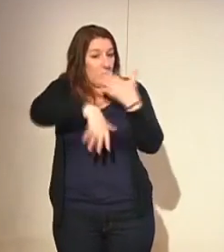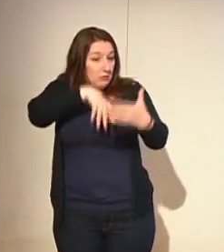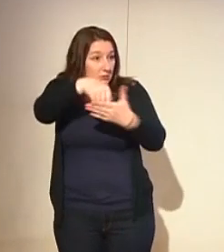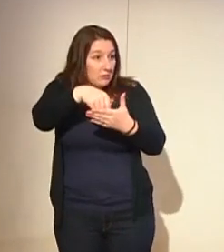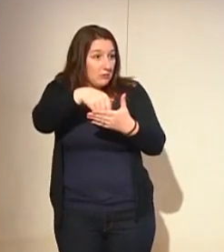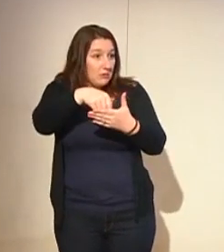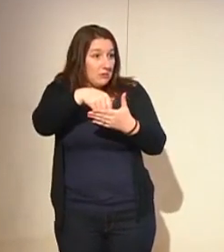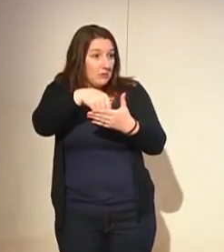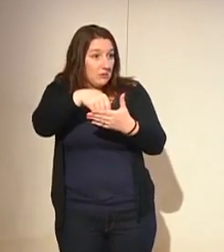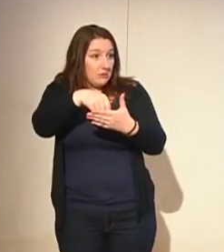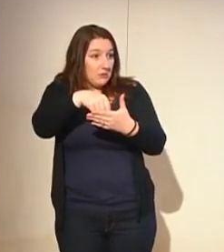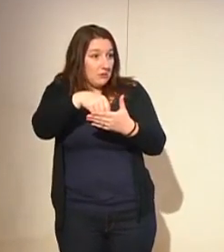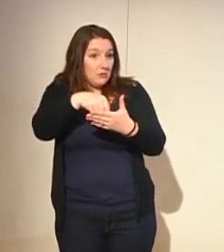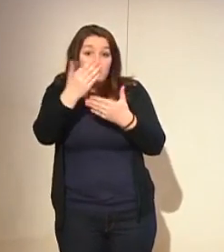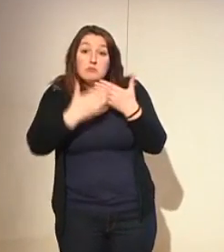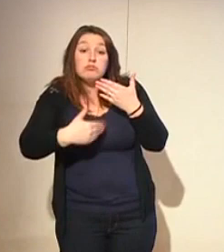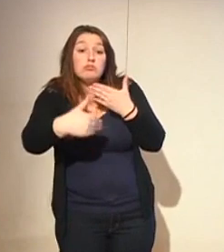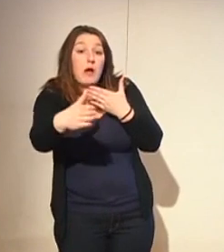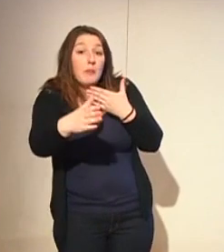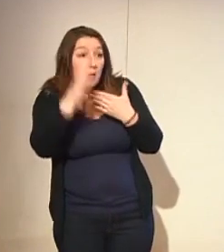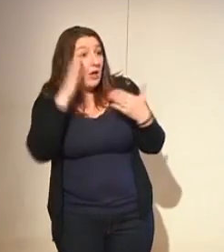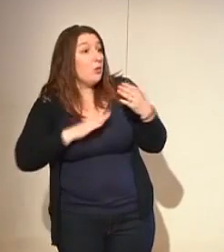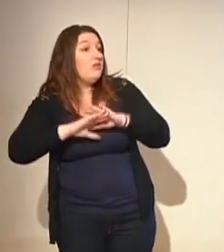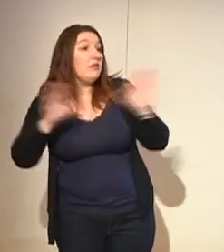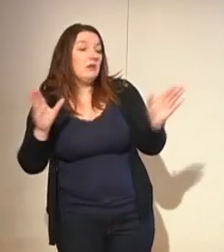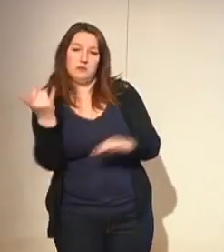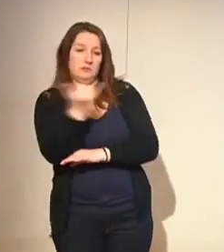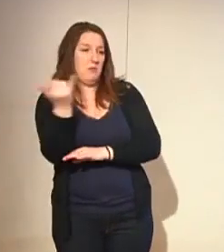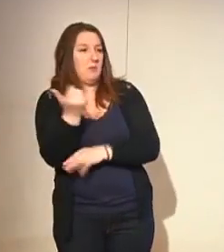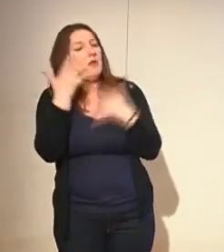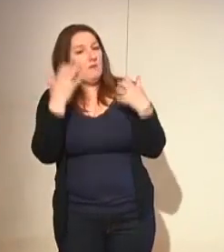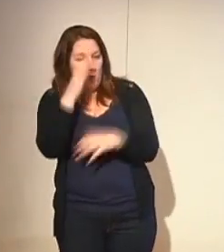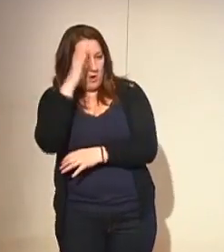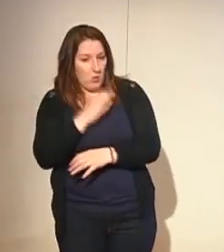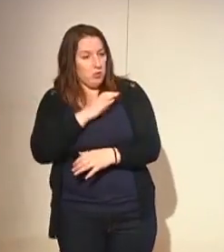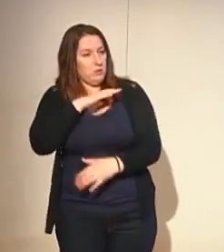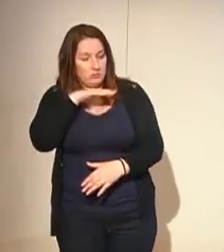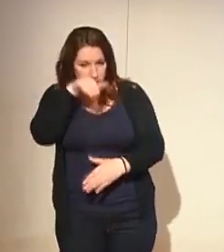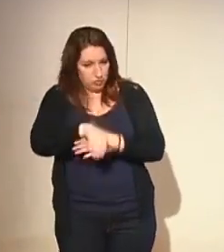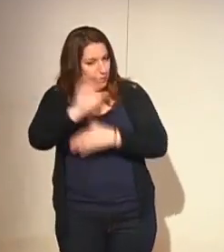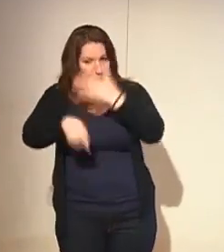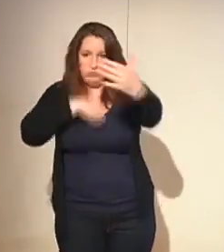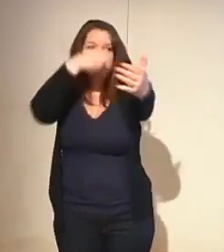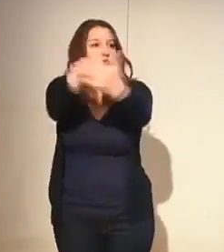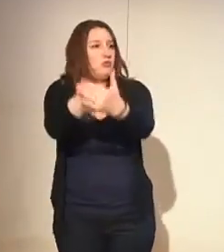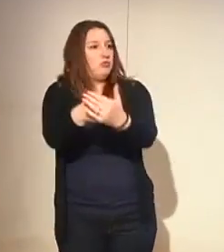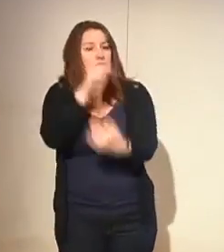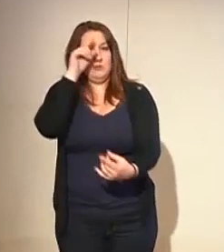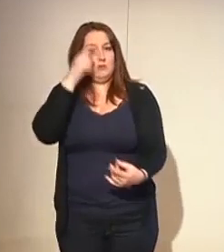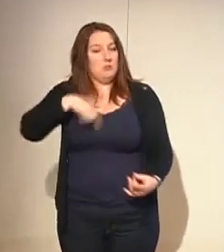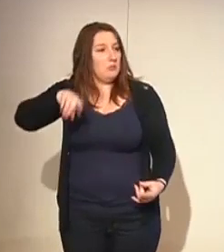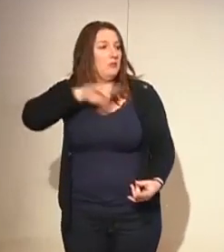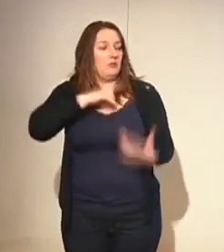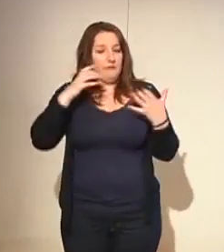préjugé du reste du mandat doit rappeler certains points qui fondent les notions d'engagement et de vie républicaine sans